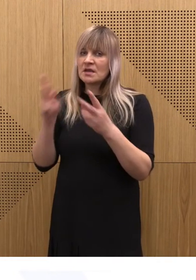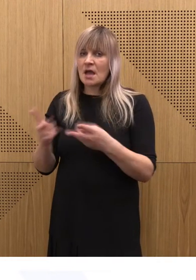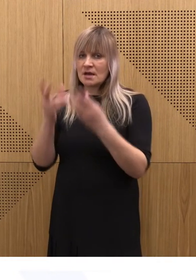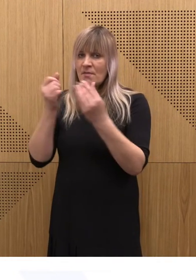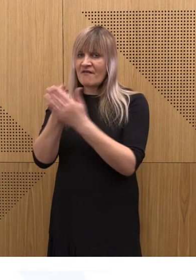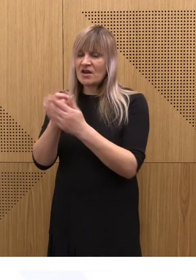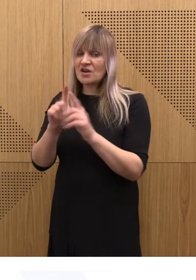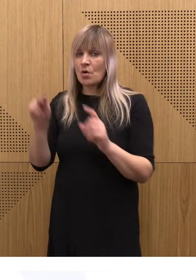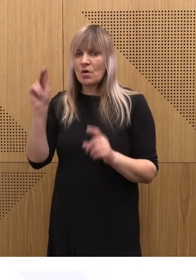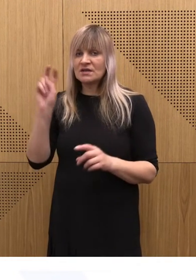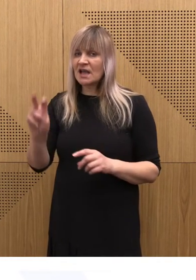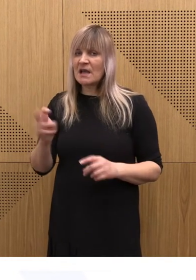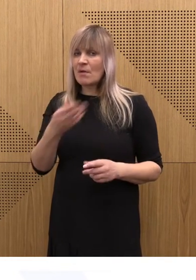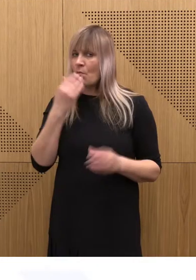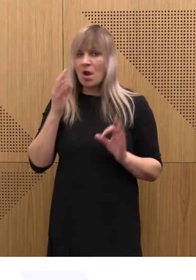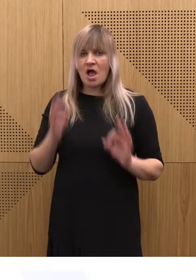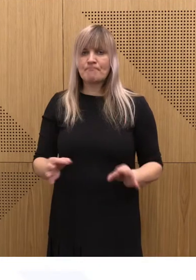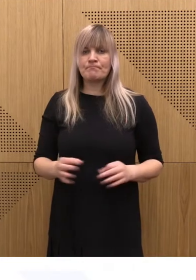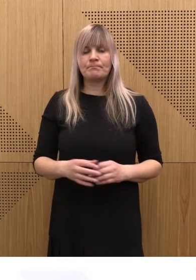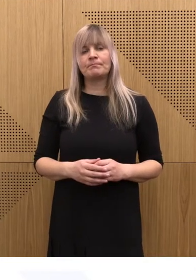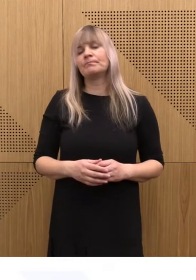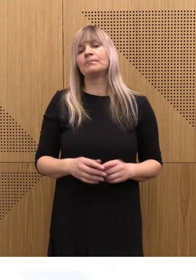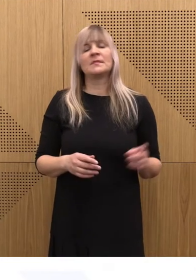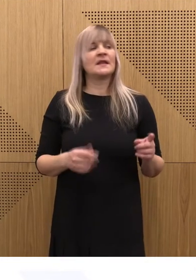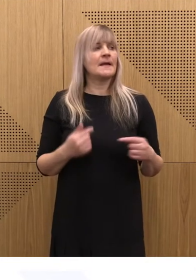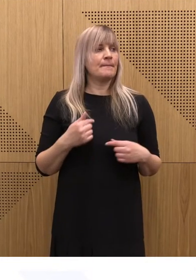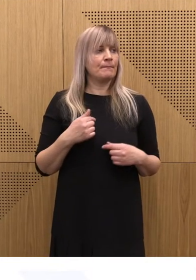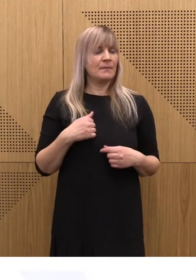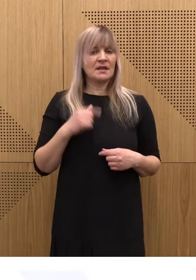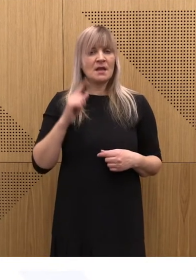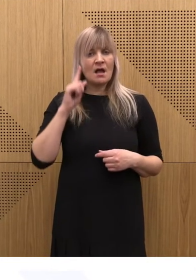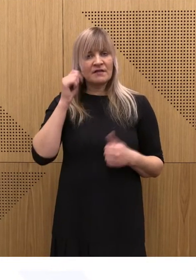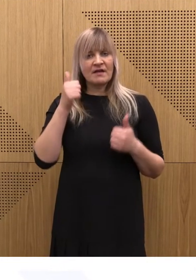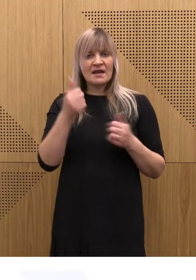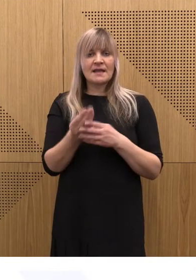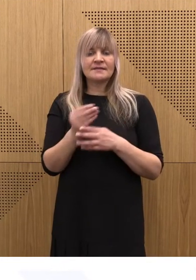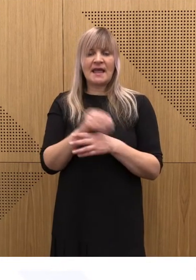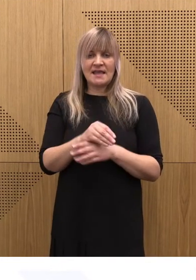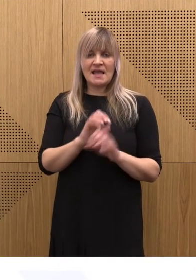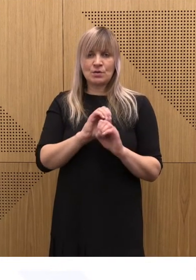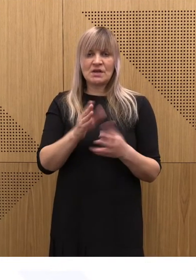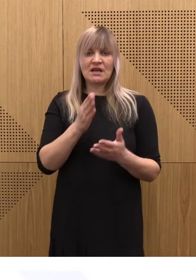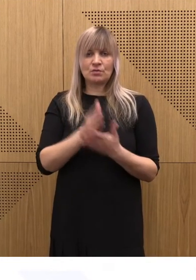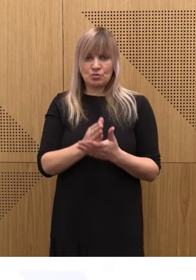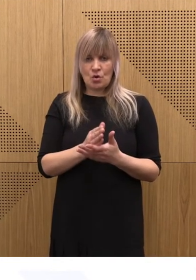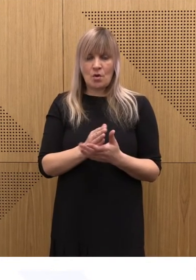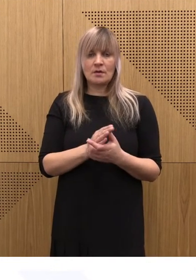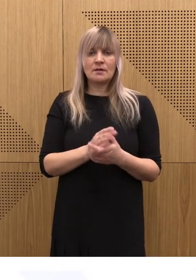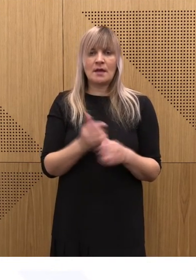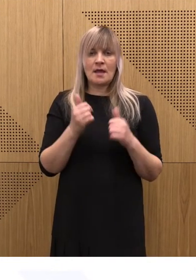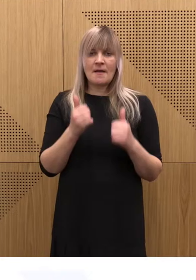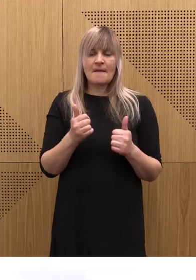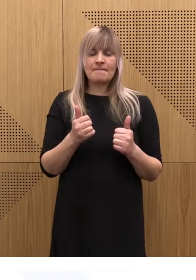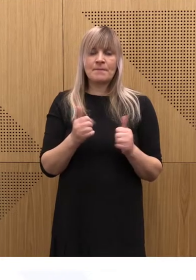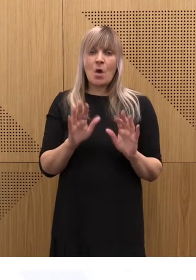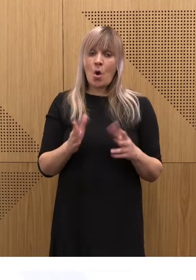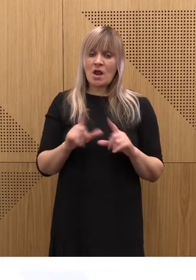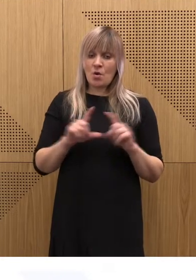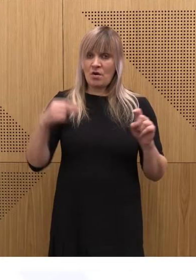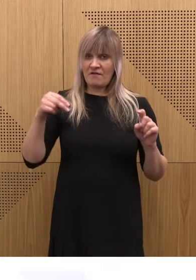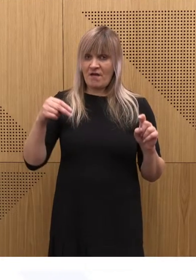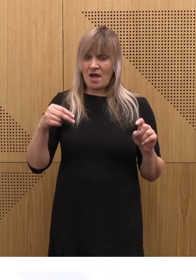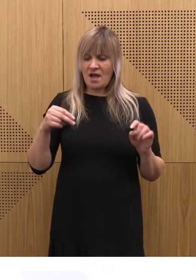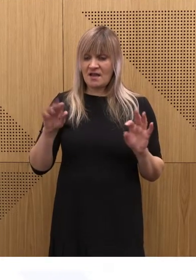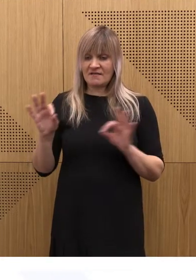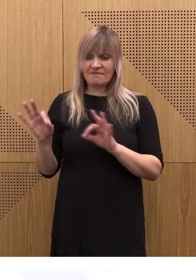koolis käima, siis see ei vasta tõele. Ma arvan, et Martin andis väga täienduse ja selgituse, et tõesti, kui oleks koolivaha